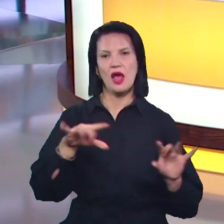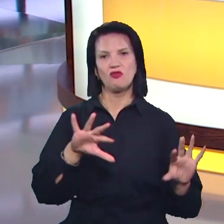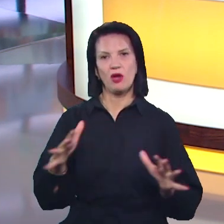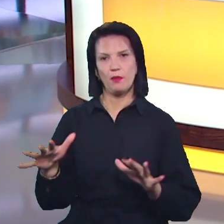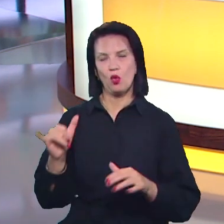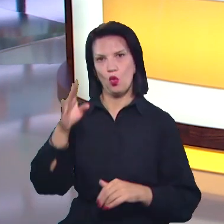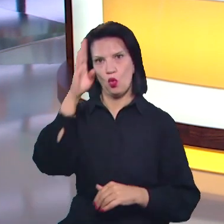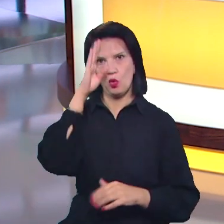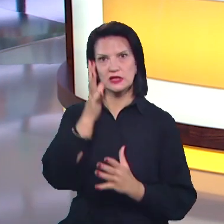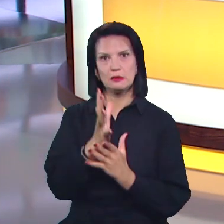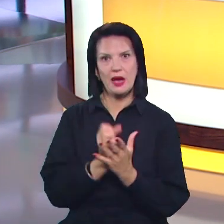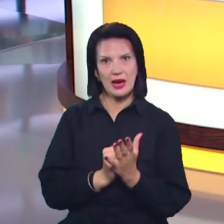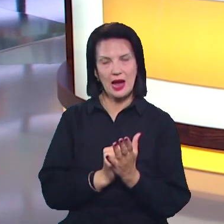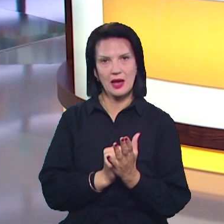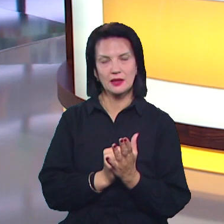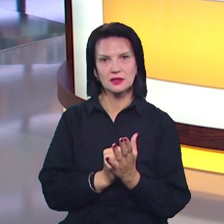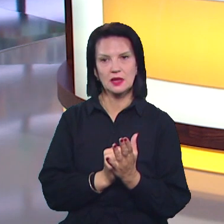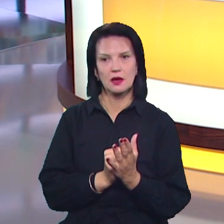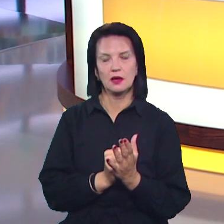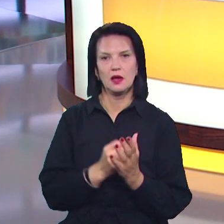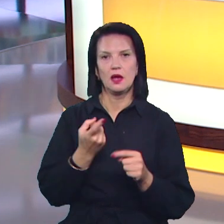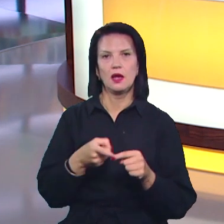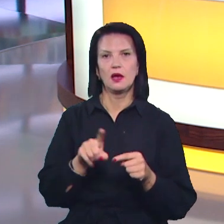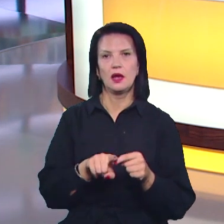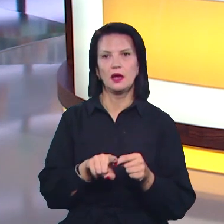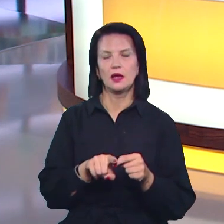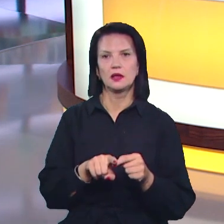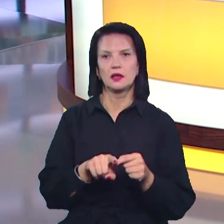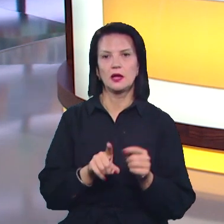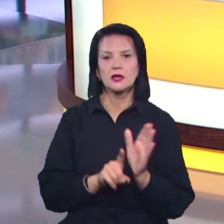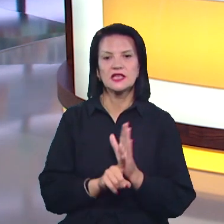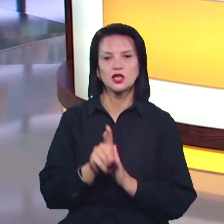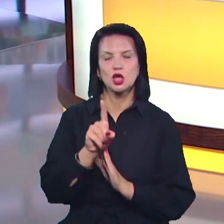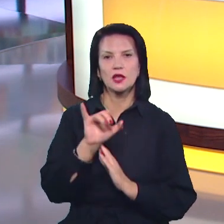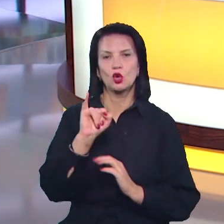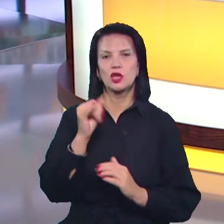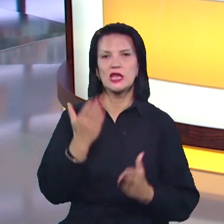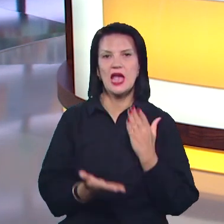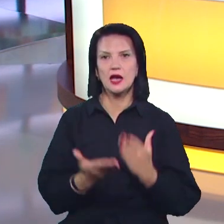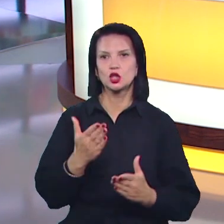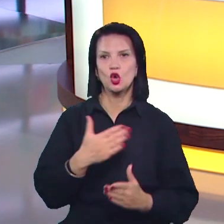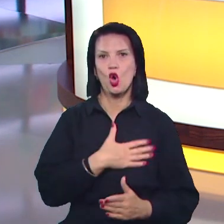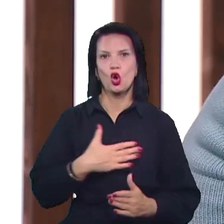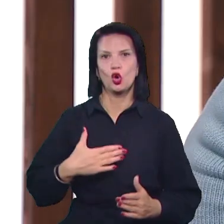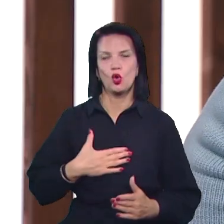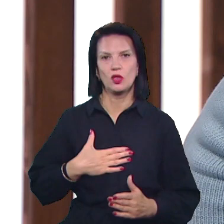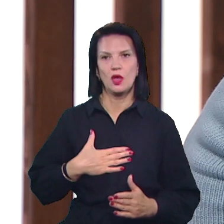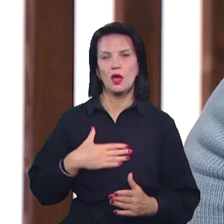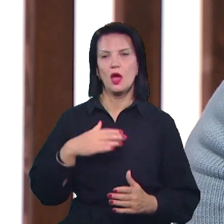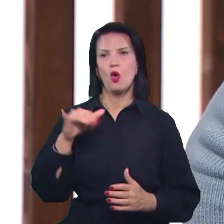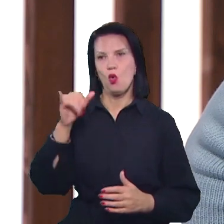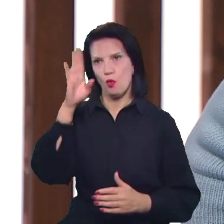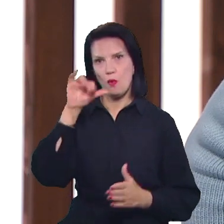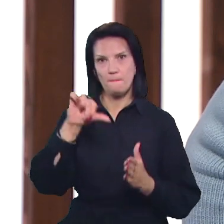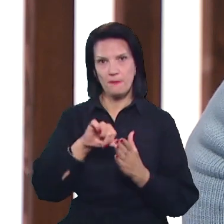чоловіків зберігається цей зачаток. І якщо грудна залоза у чоловіків присутня, то